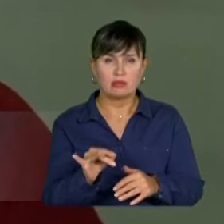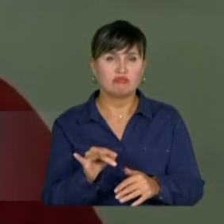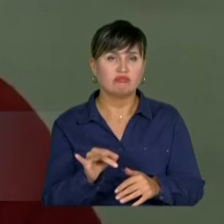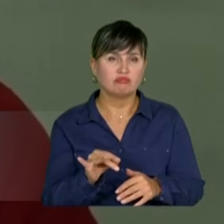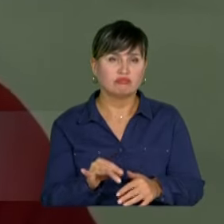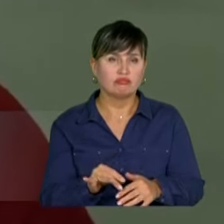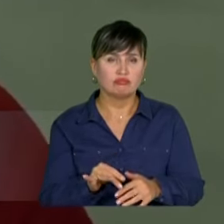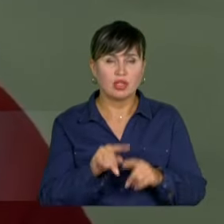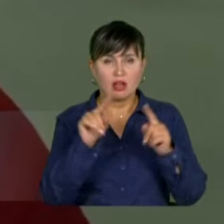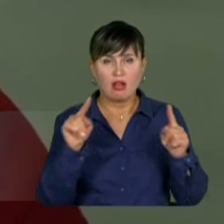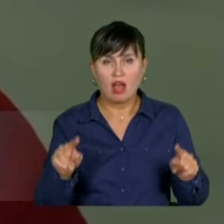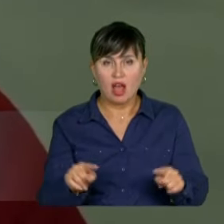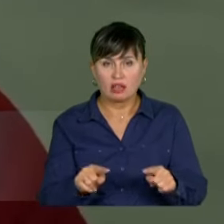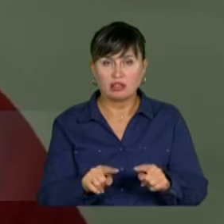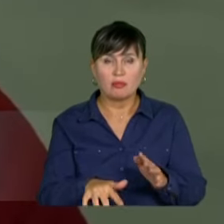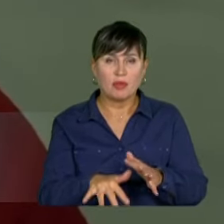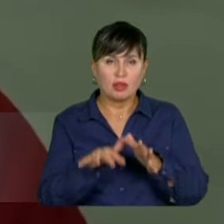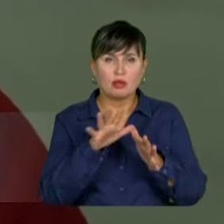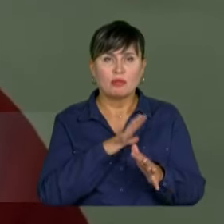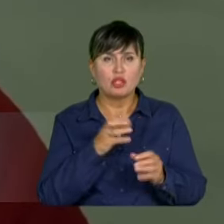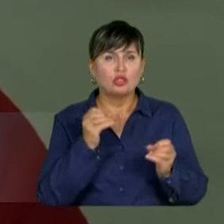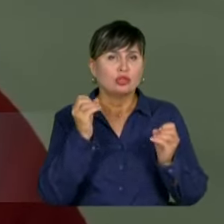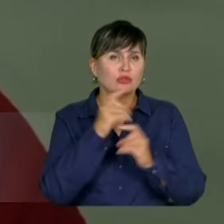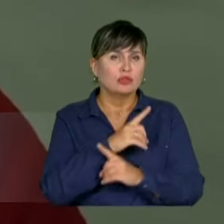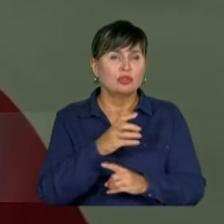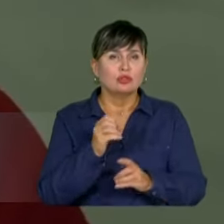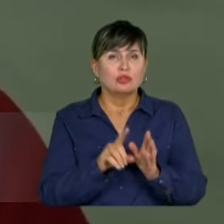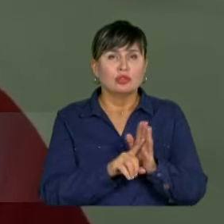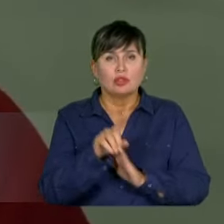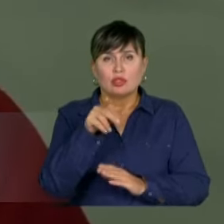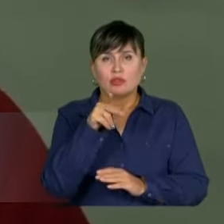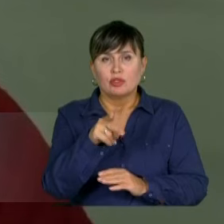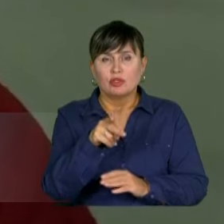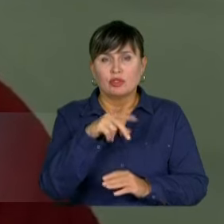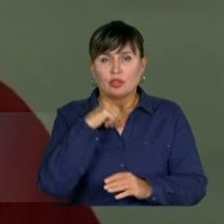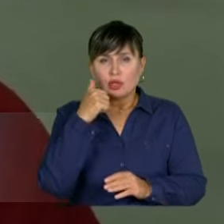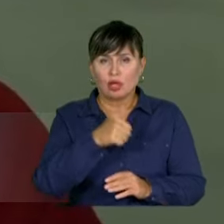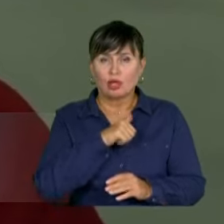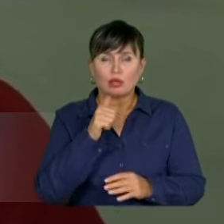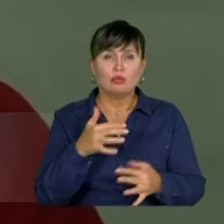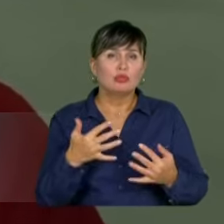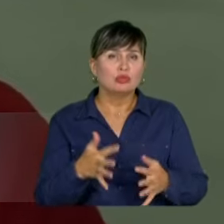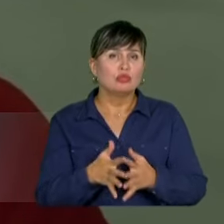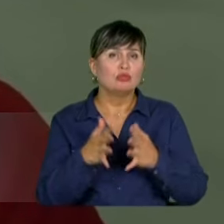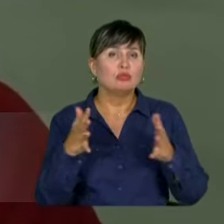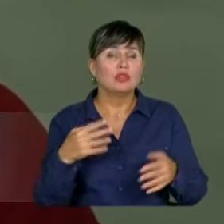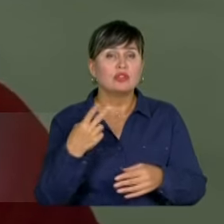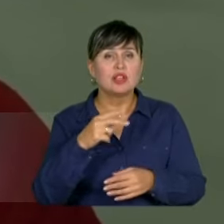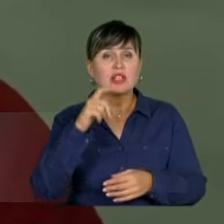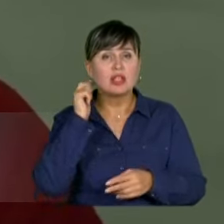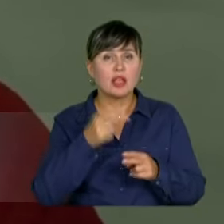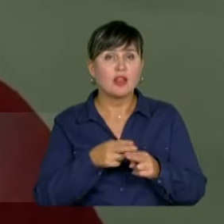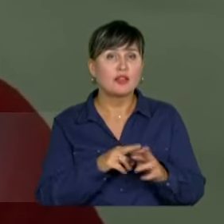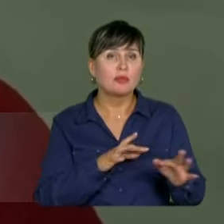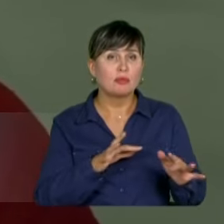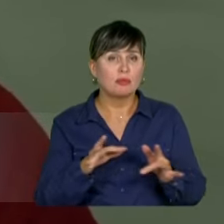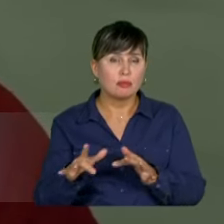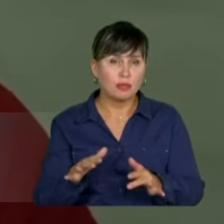подтоплений, она была известна еще, скажем, с начала 2000-х годов. То есть уже больше 20 лет этот процесс